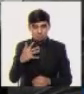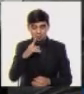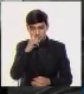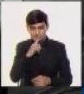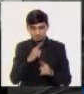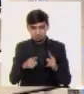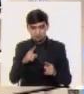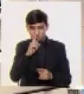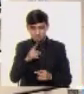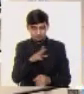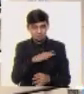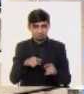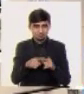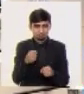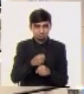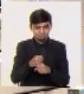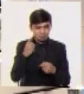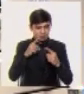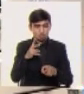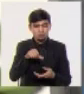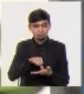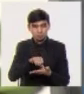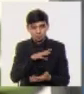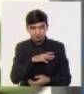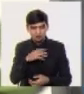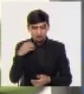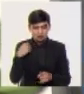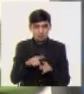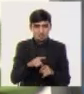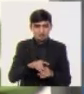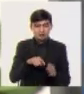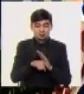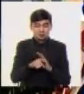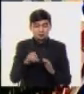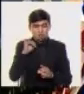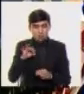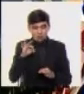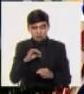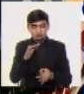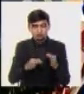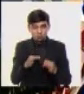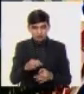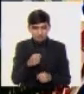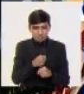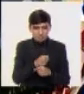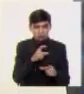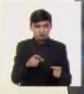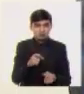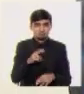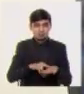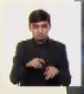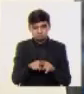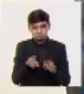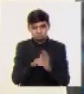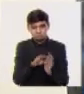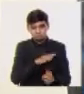шығарма қаралған додаға төрелік еткендер қатарында әдебиетшілерден бөлек сот пен тергеуші қызметкерлер де болды. Тартысқа